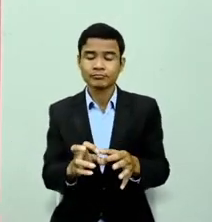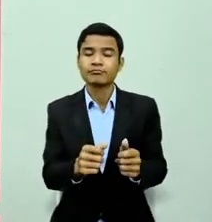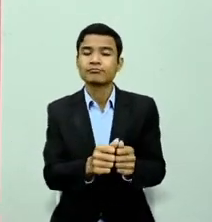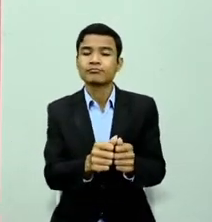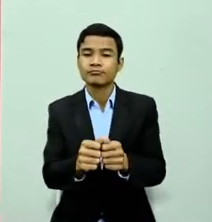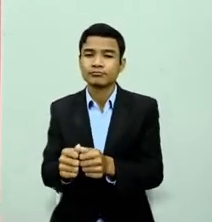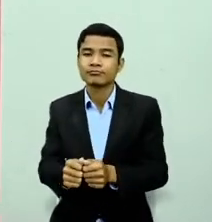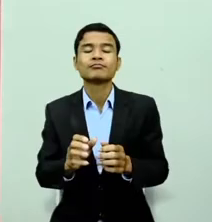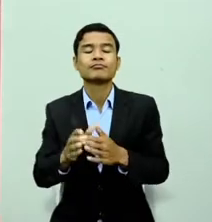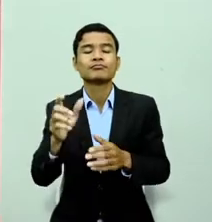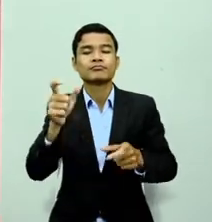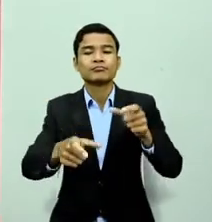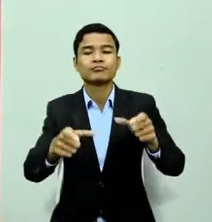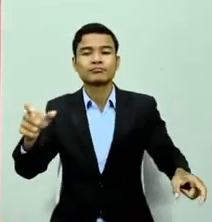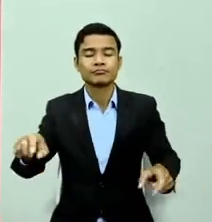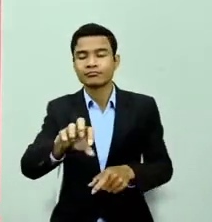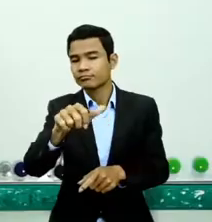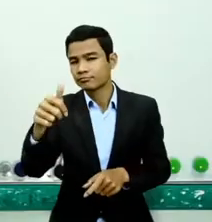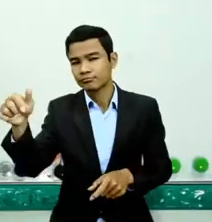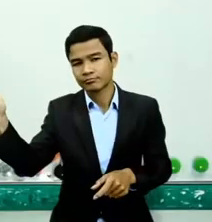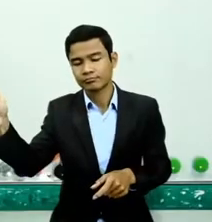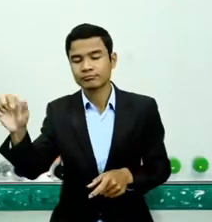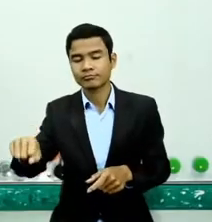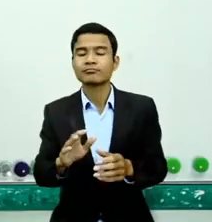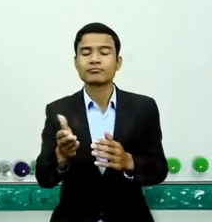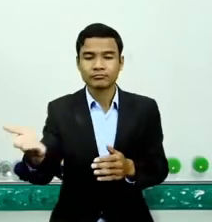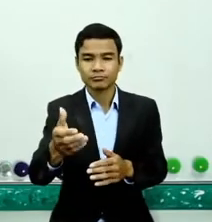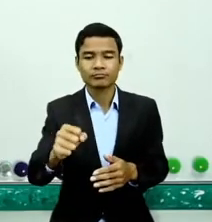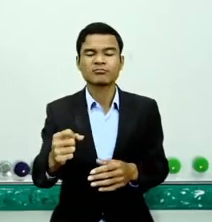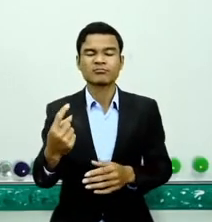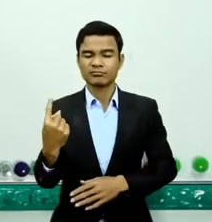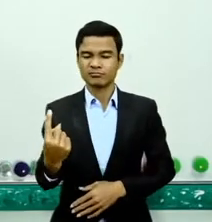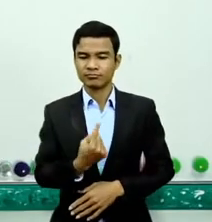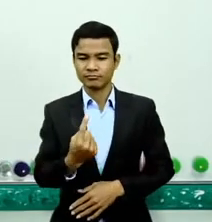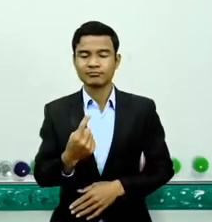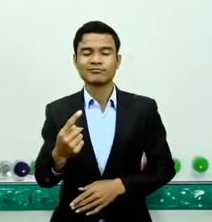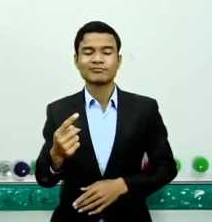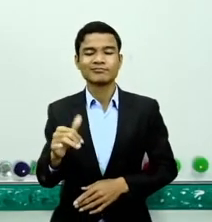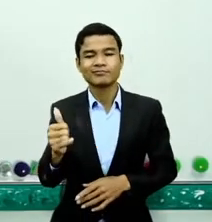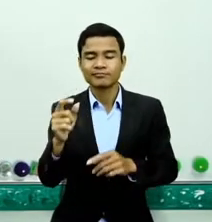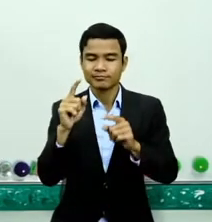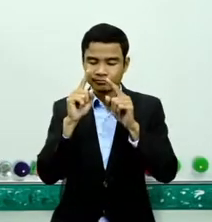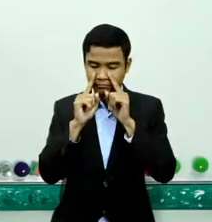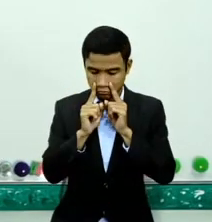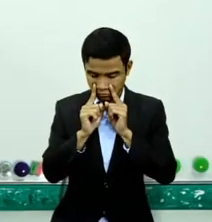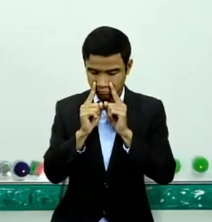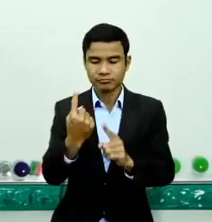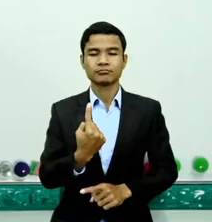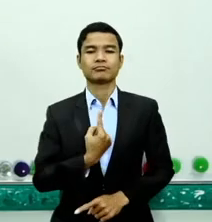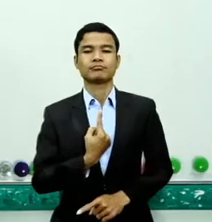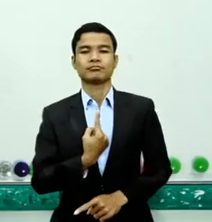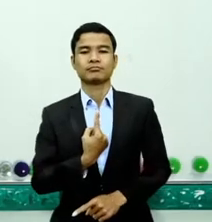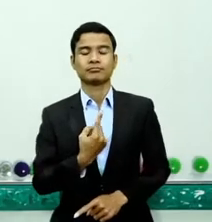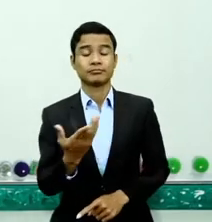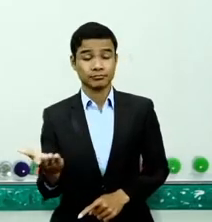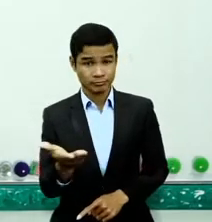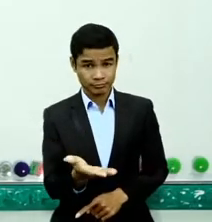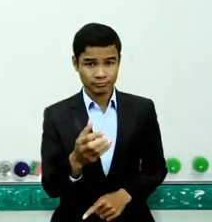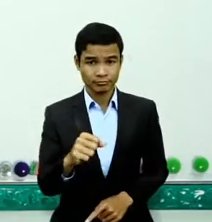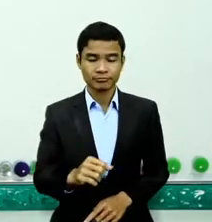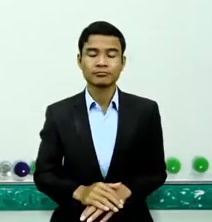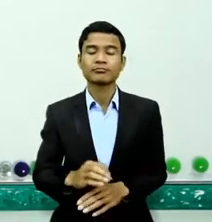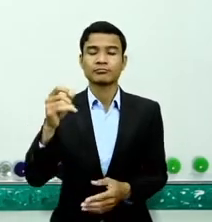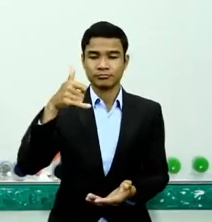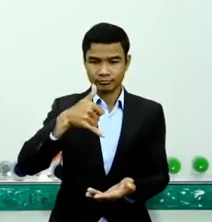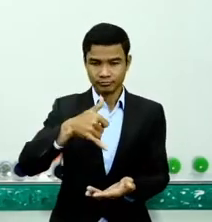mùi nâng nẹt đó tay đập bay cùng ao dân cha nói thầm này ai rồi cô ấy cào chà chứ